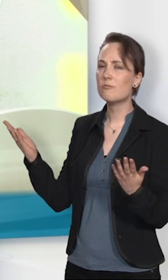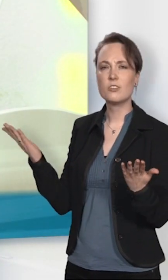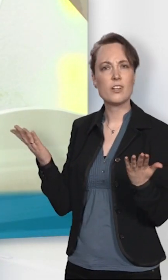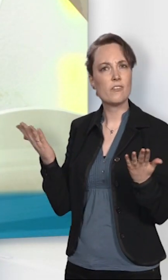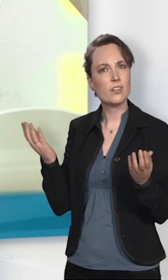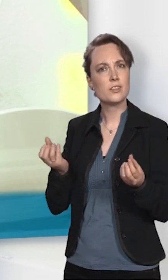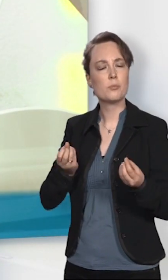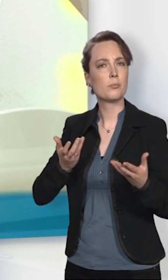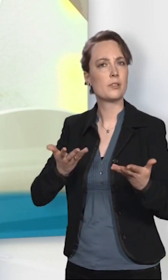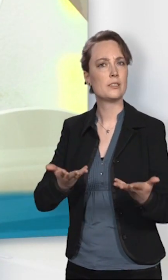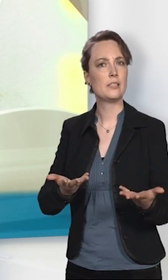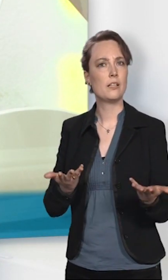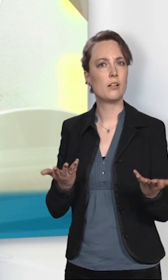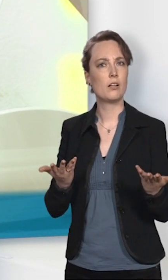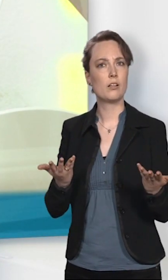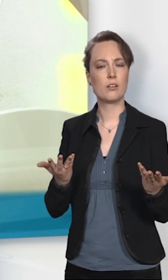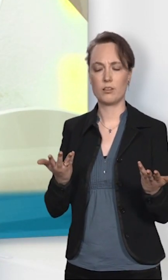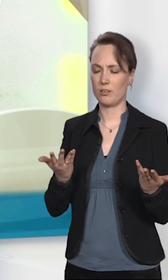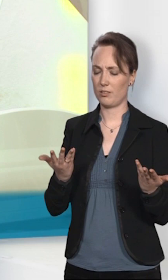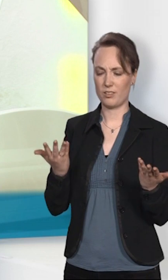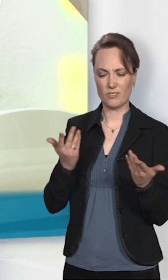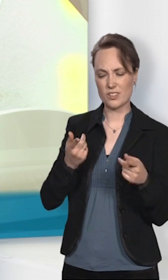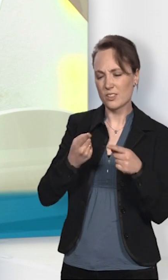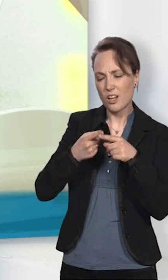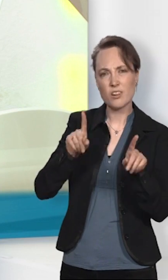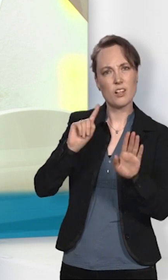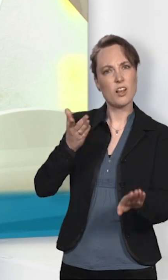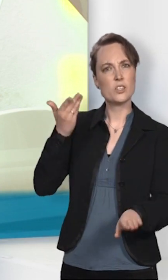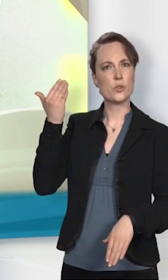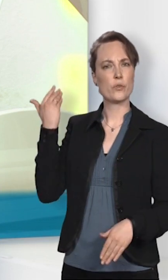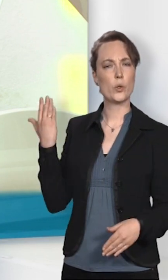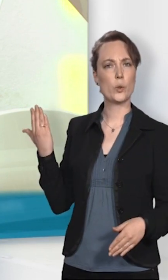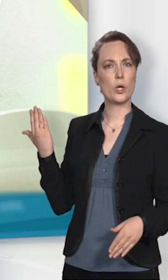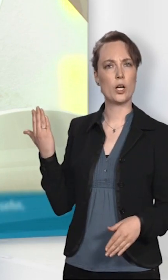Was ist geschehen, ist anders als es früher mal war.